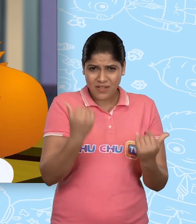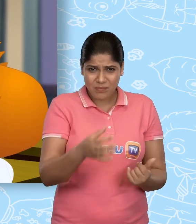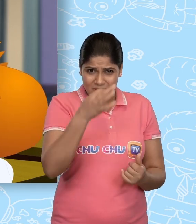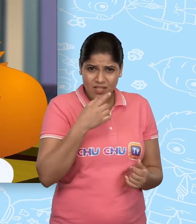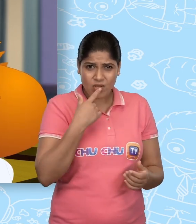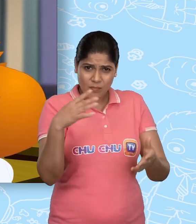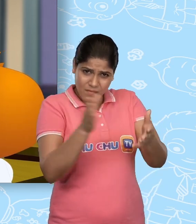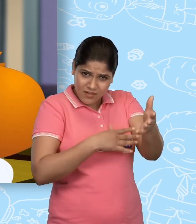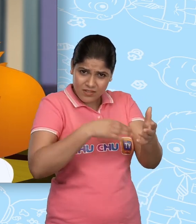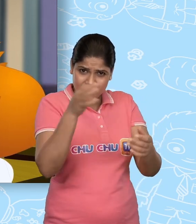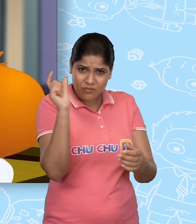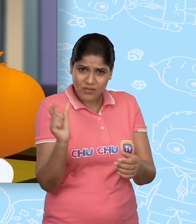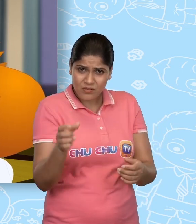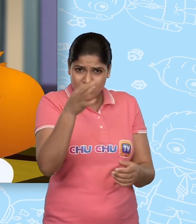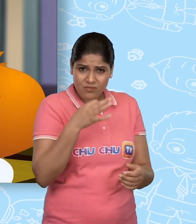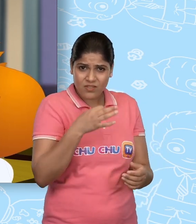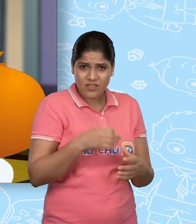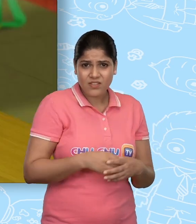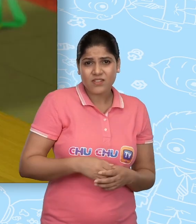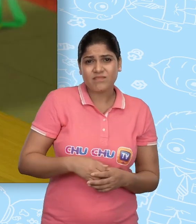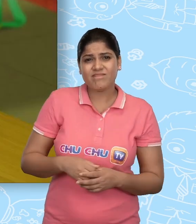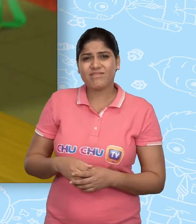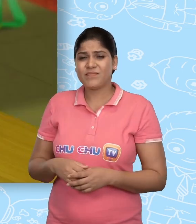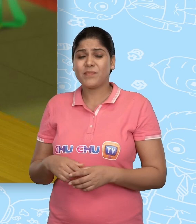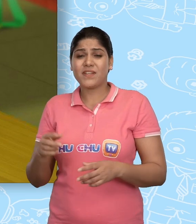क्या तुमने अभी वर्ड ब्लड कहा चाचा?